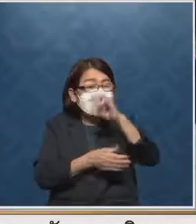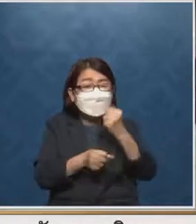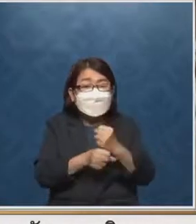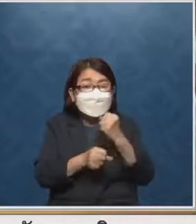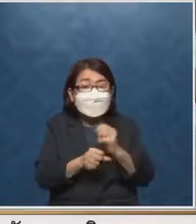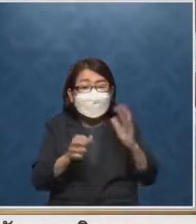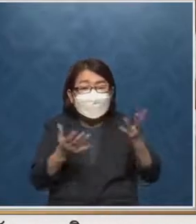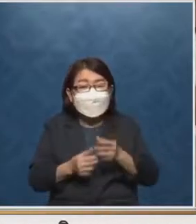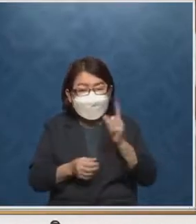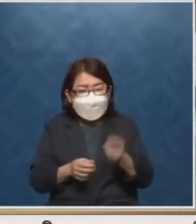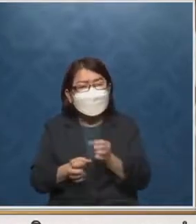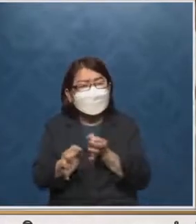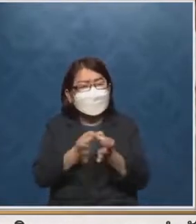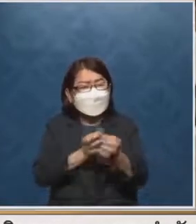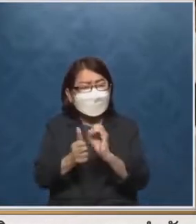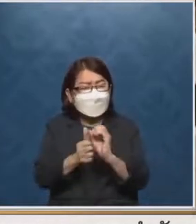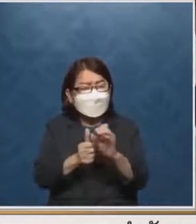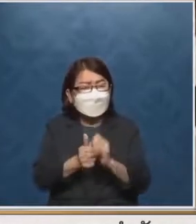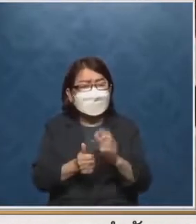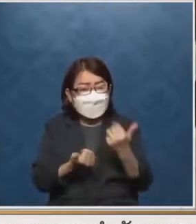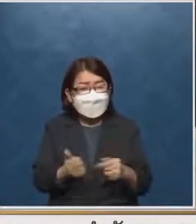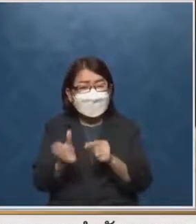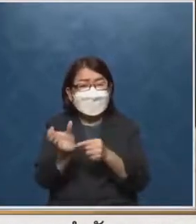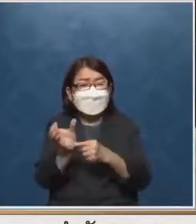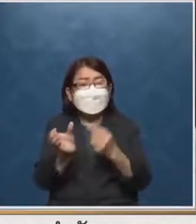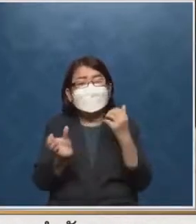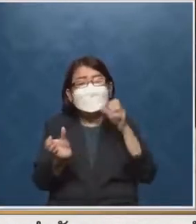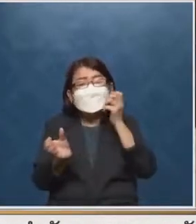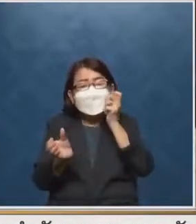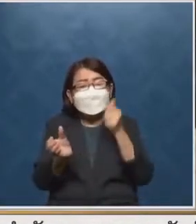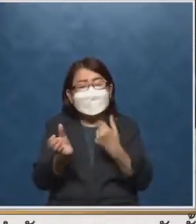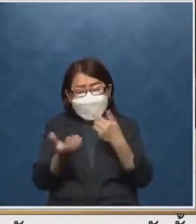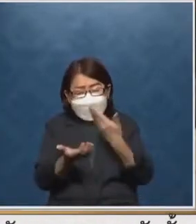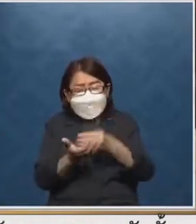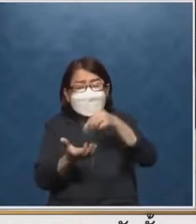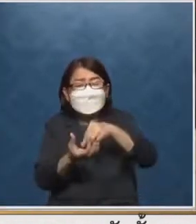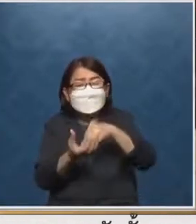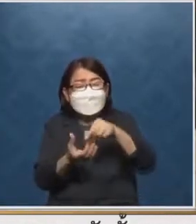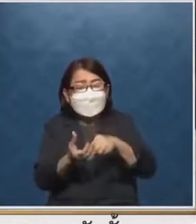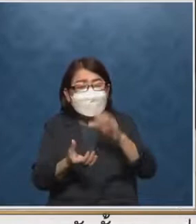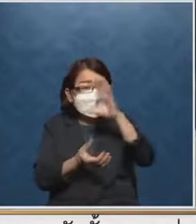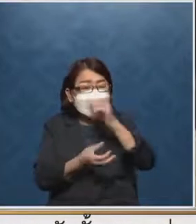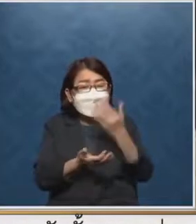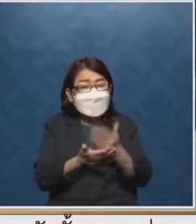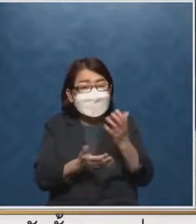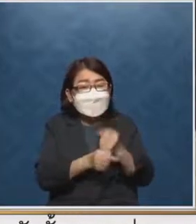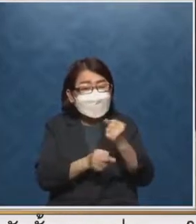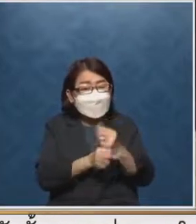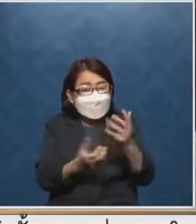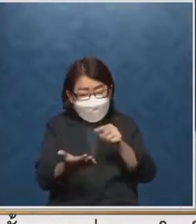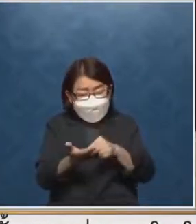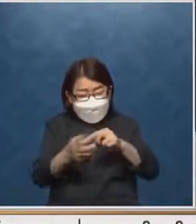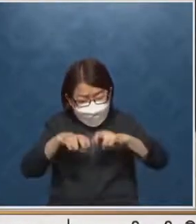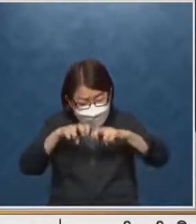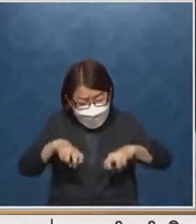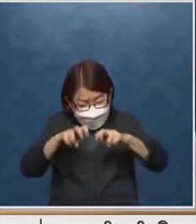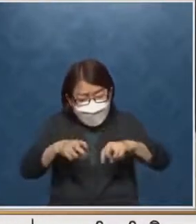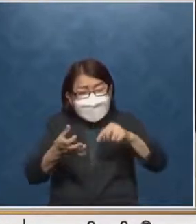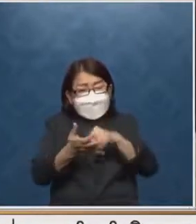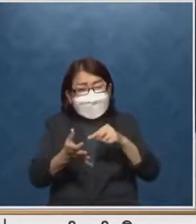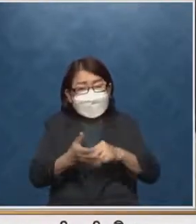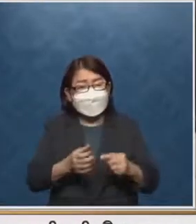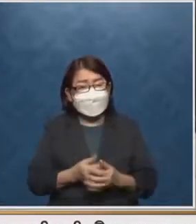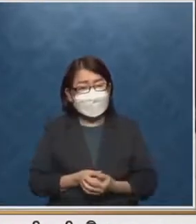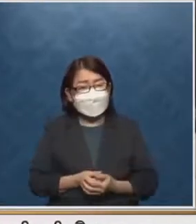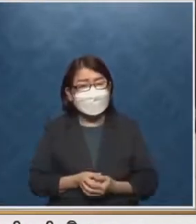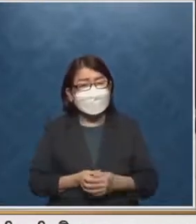ใจให้เขารู้ครับว่าขณะนี้นะมันมีเงินรวยอยู่แล้วแล้วไม่มีงานทำก็หาได้สิศึกษาซะสินะครับการศึกษาเรื่